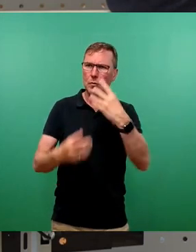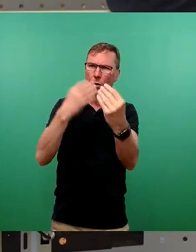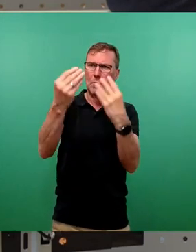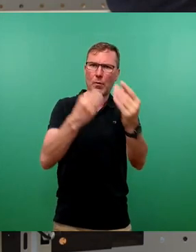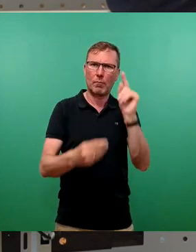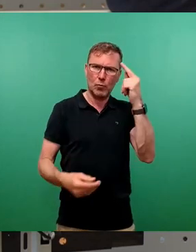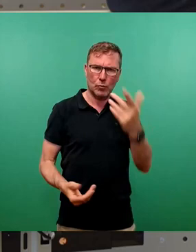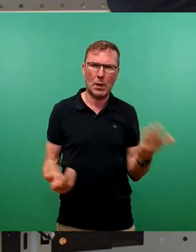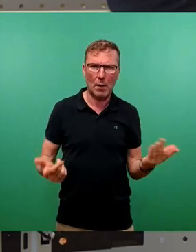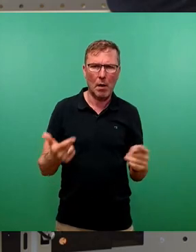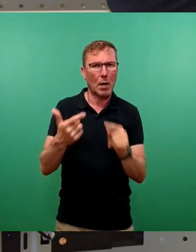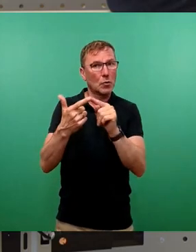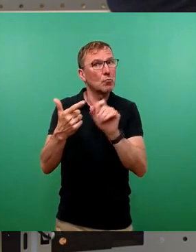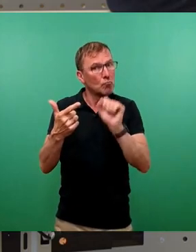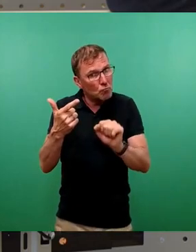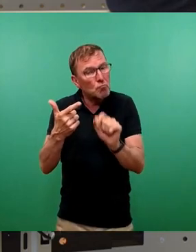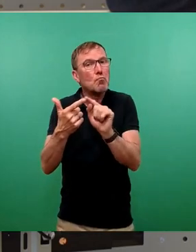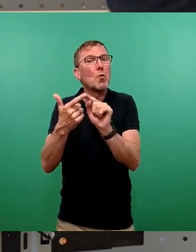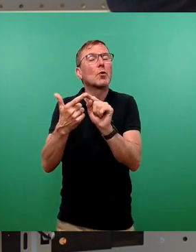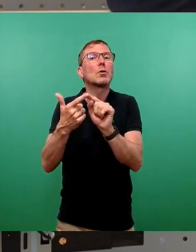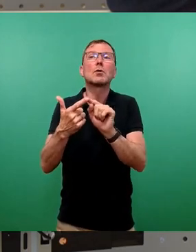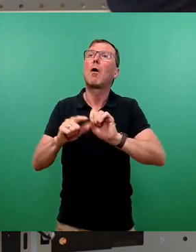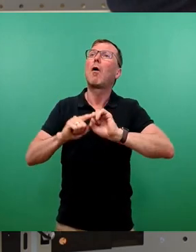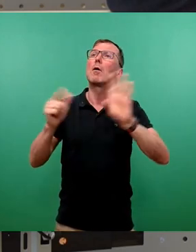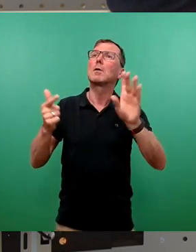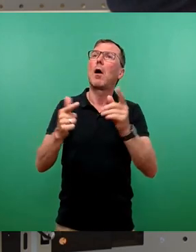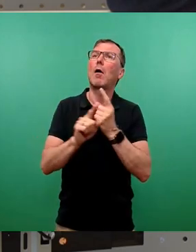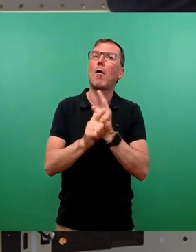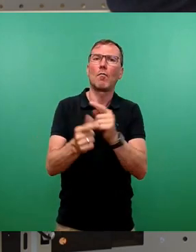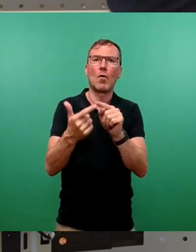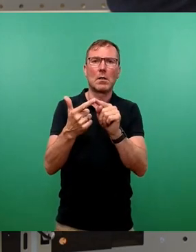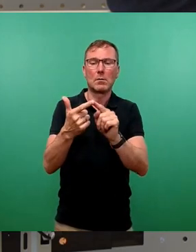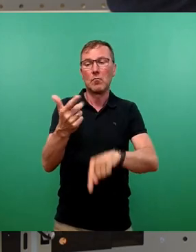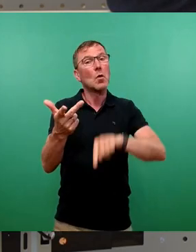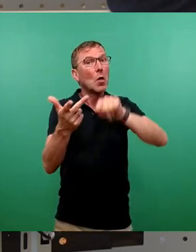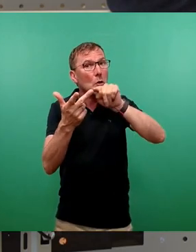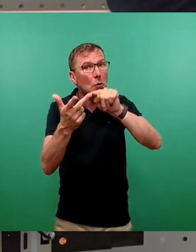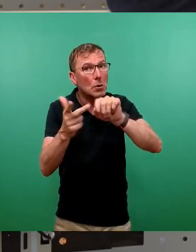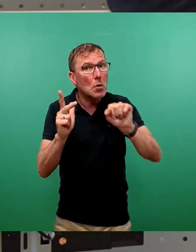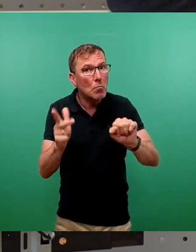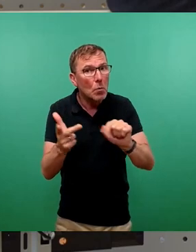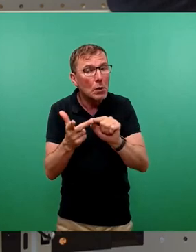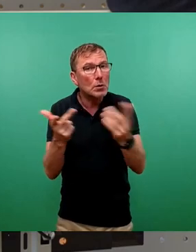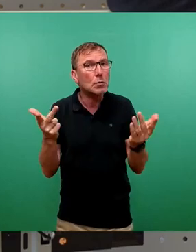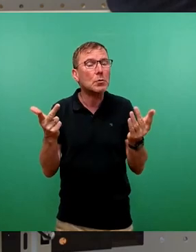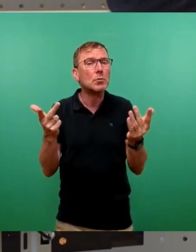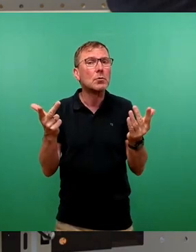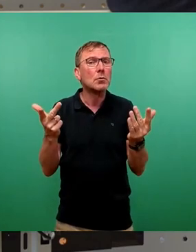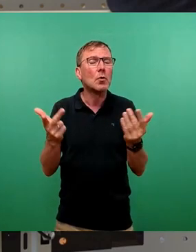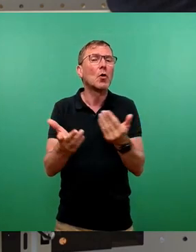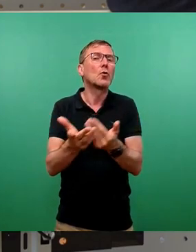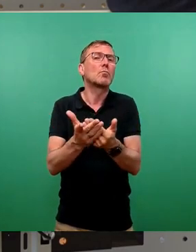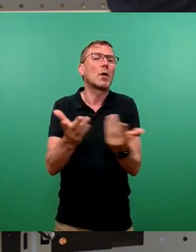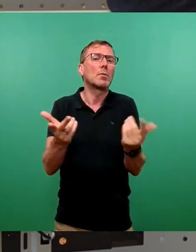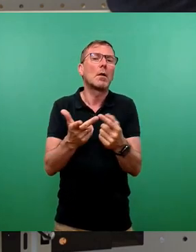Stadtrates genießen. Auch das wäre ein nachvollziehbares Prinzip gewesen. Ein anderes anwendbares Prinzip wäre gewesen, nach